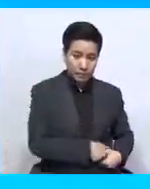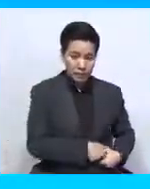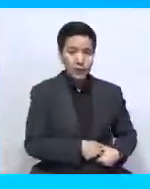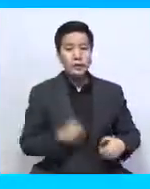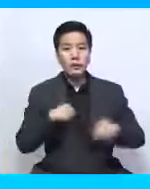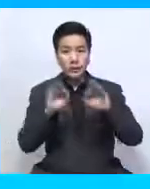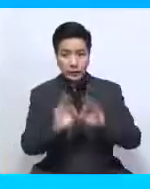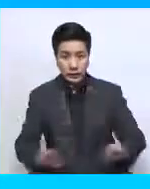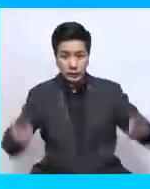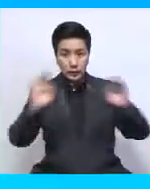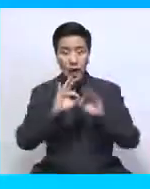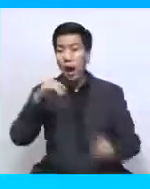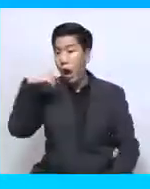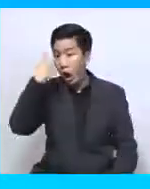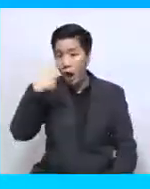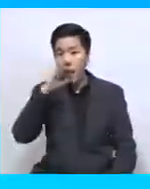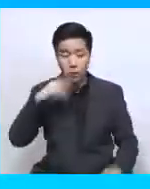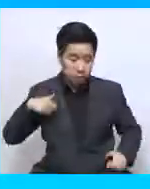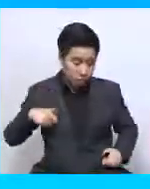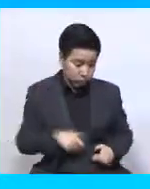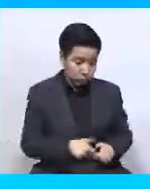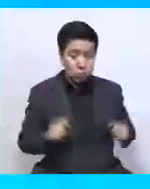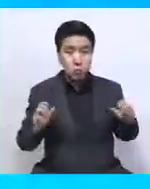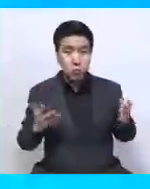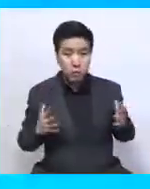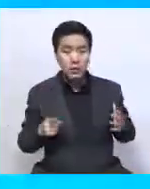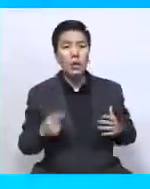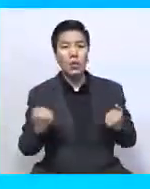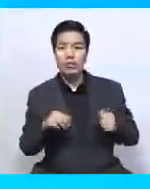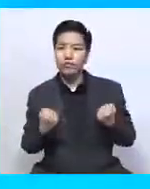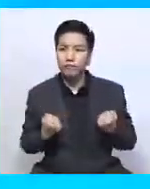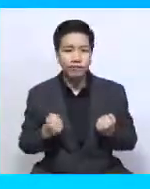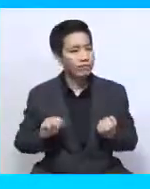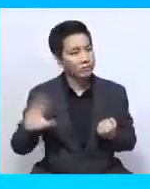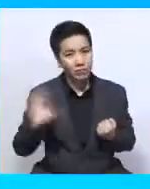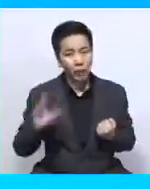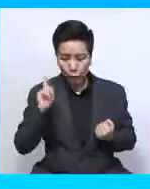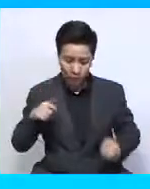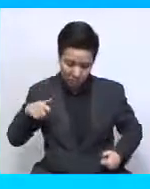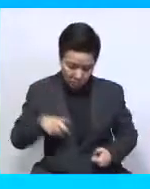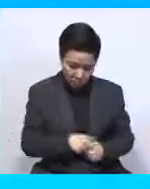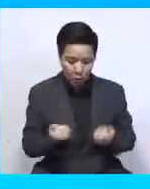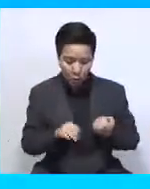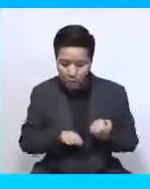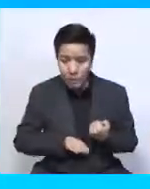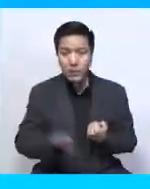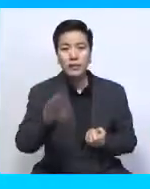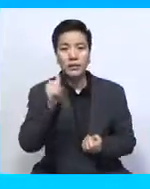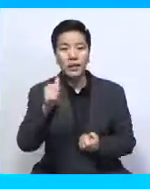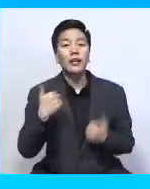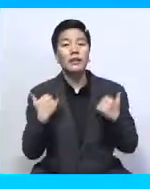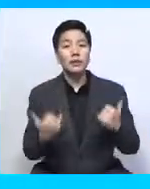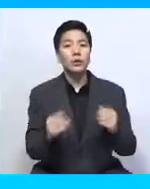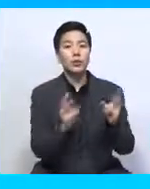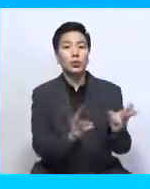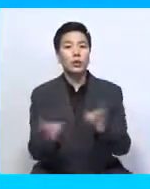ยอันนี้นะคะถ้าใครที่ไม่สวมใส่เข็มขัดนิรภัยเนี่ยก็รถจะไม่ออกนะเพราะว่าเพื่อความปลอดภัยของทุกคนนะคะ ขณะที่มาตรการ